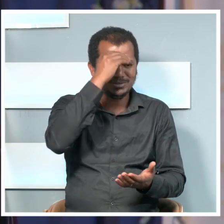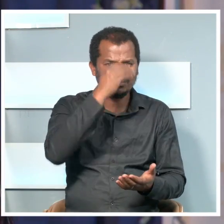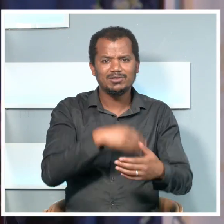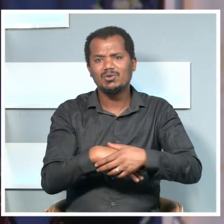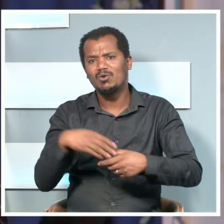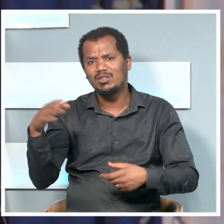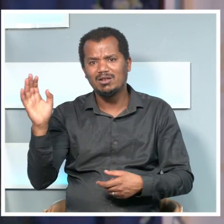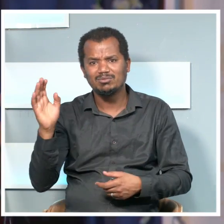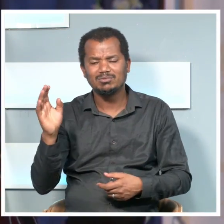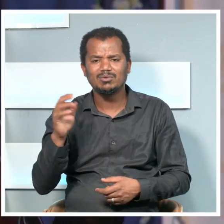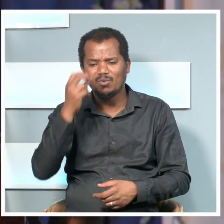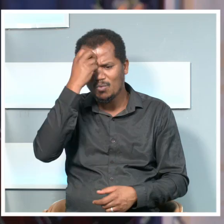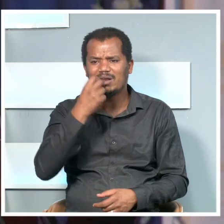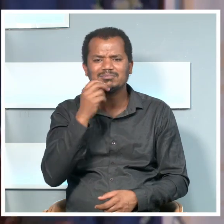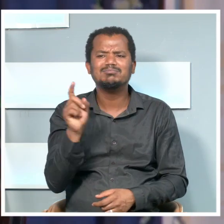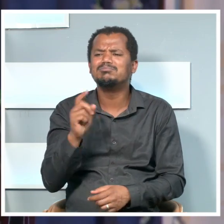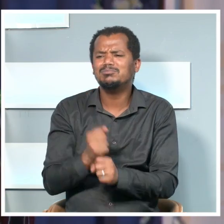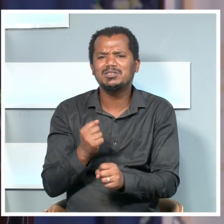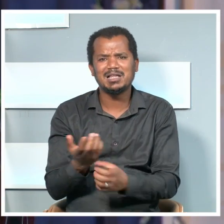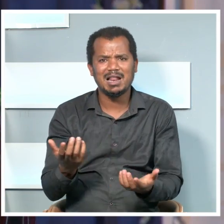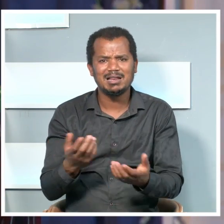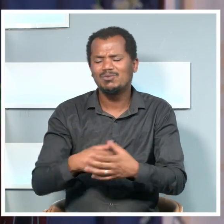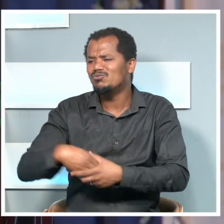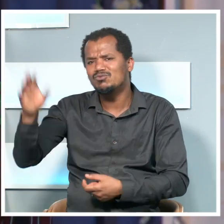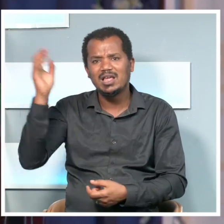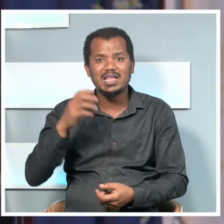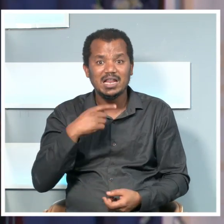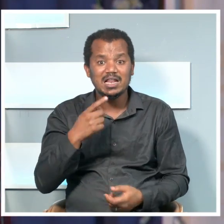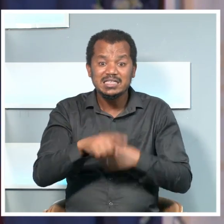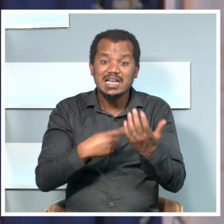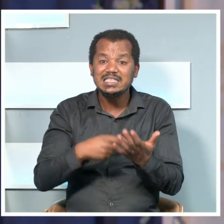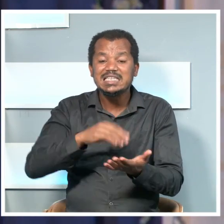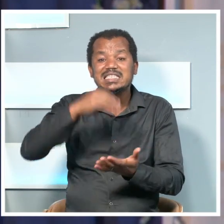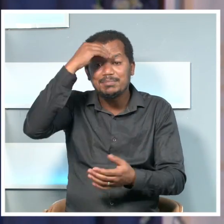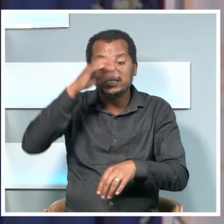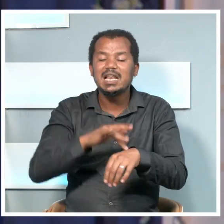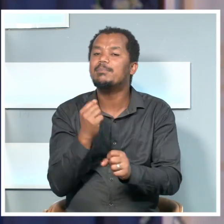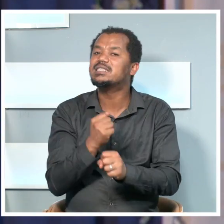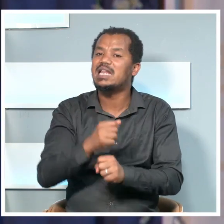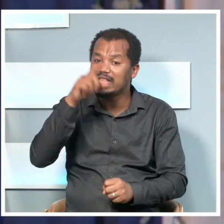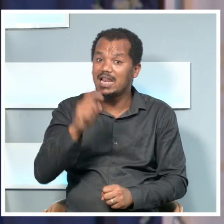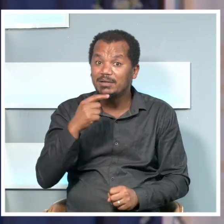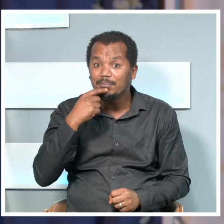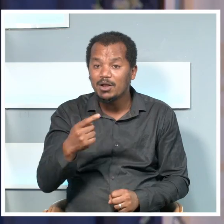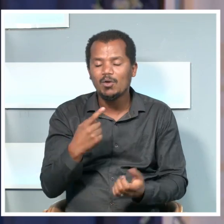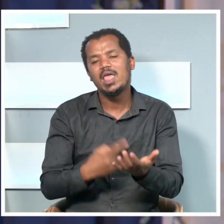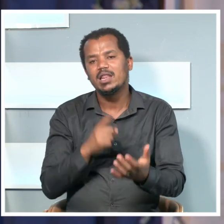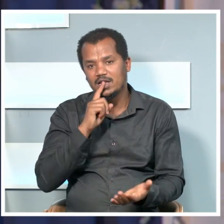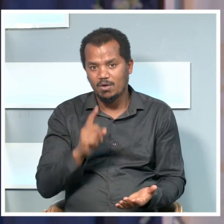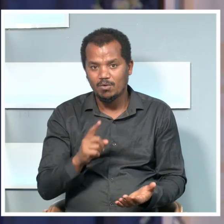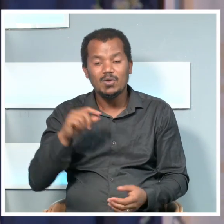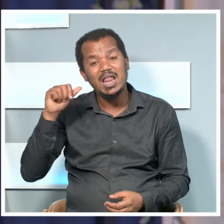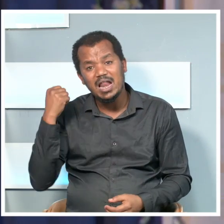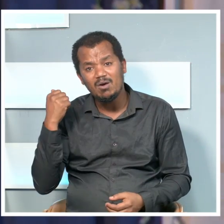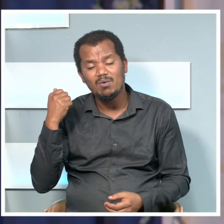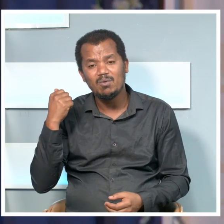ይወጣሉ ወላጆችም ምን ትሰራለ ብለው ያስወጣቸዋል ስለዚህ ትምህርት ላይ መሰራት አለበት የሚለው ይሄንን ነው